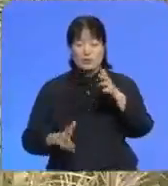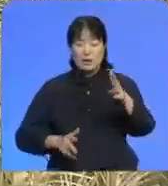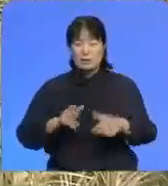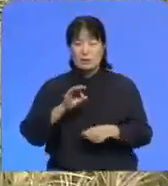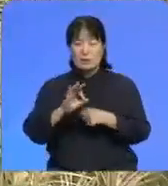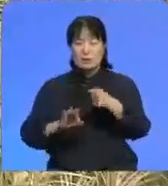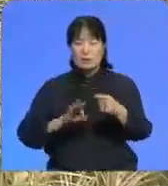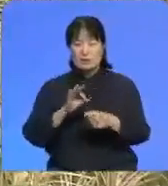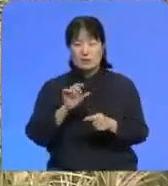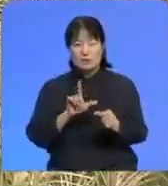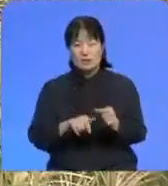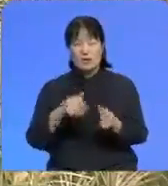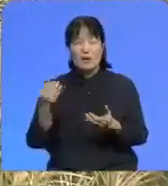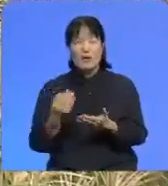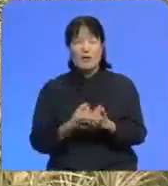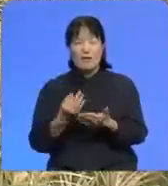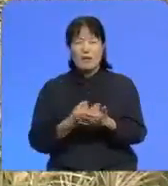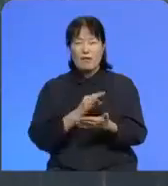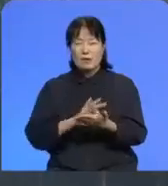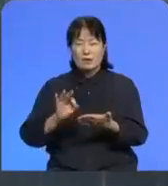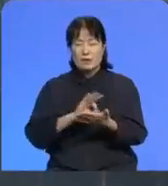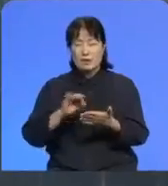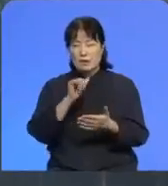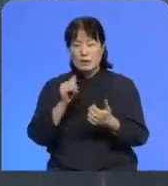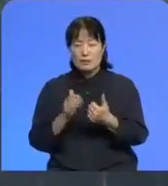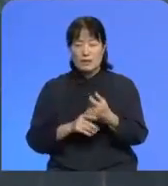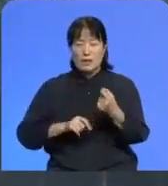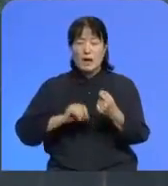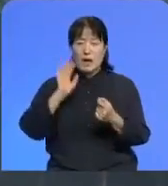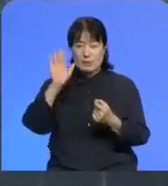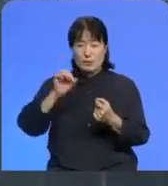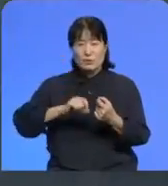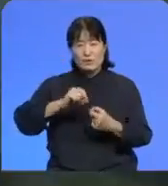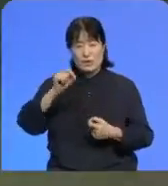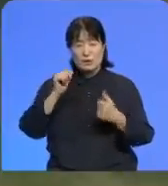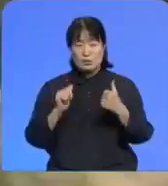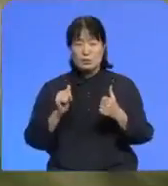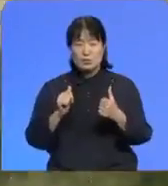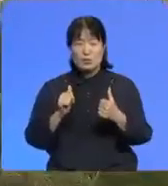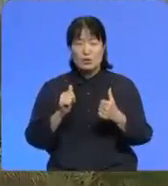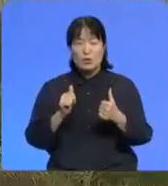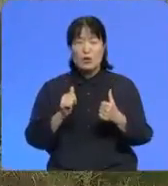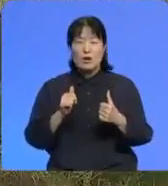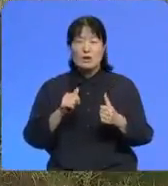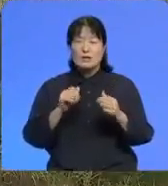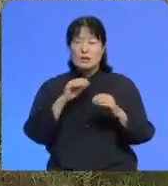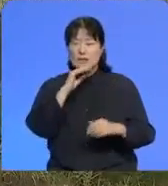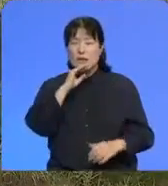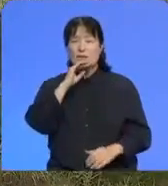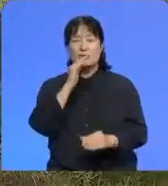채 땅을 되찾기 위한 기나긴 소송전을 앞두고 있습니다. KBS 뉴스 강규엽입니다.